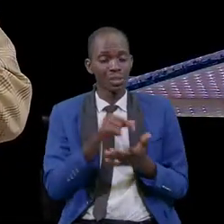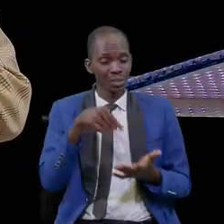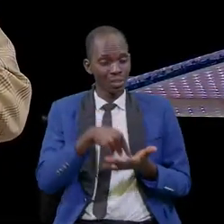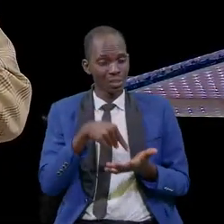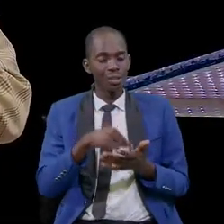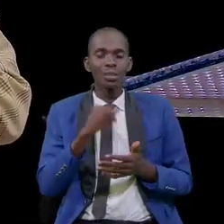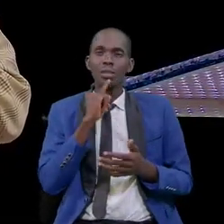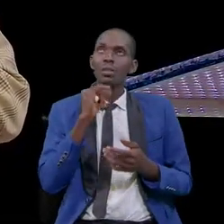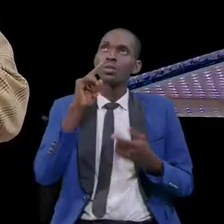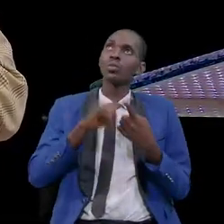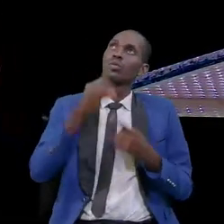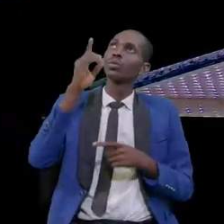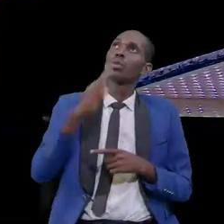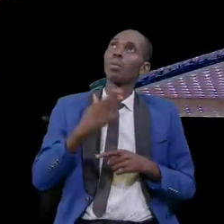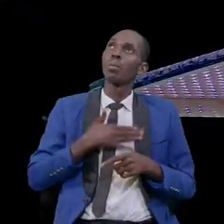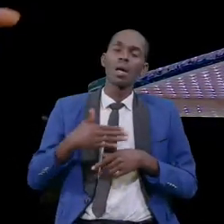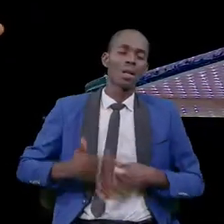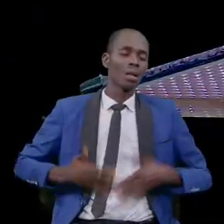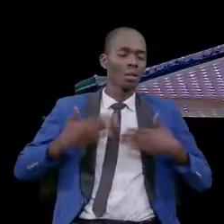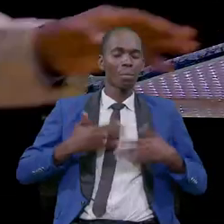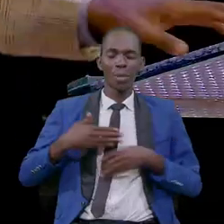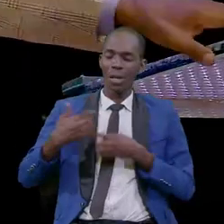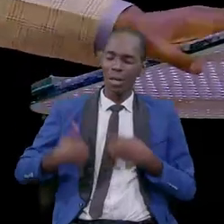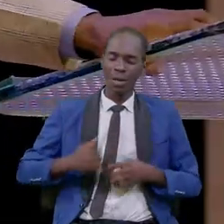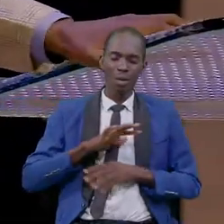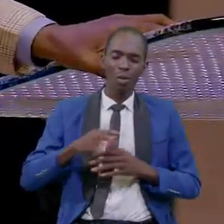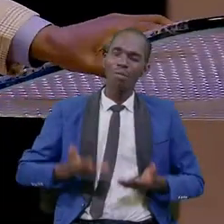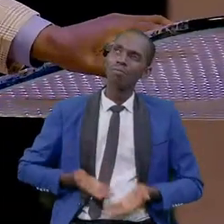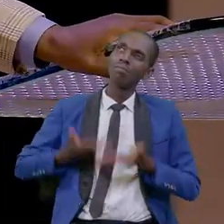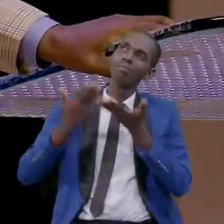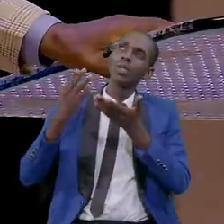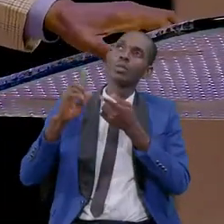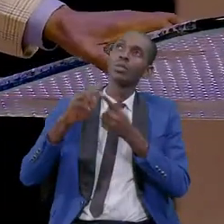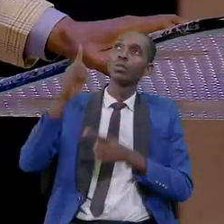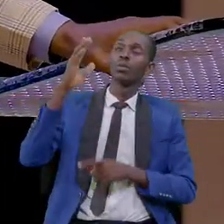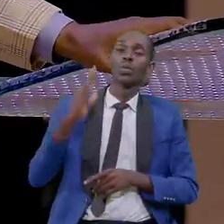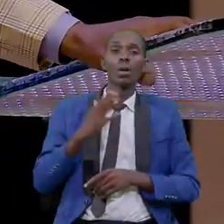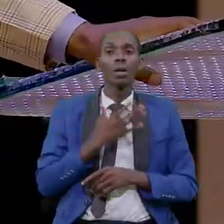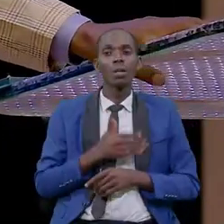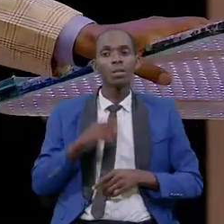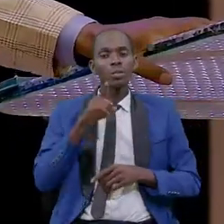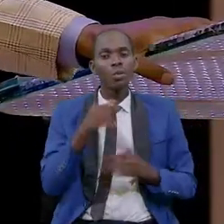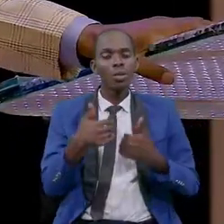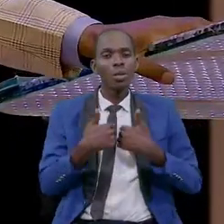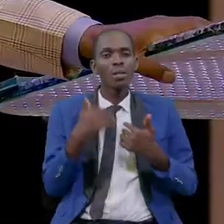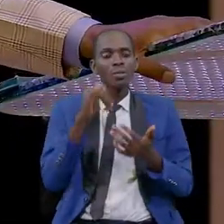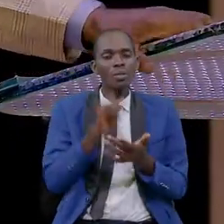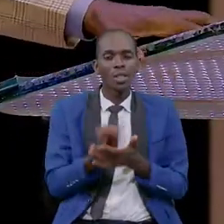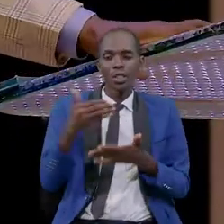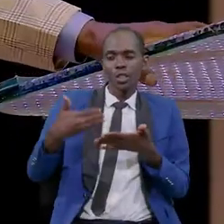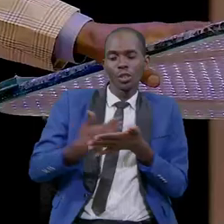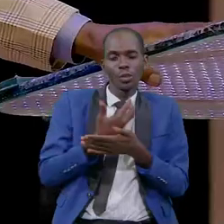au Seigneur. Mon cœur, ma vie, tout ce que j'ai, ceci est pour Dieu, et vous